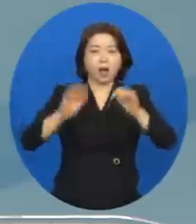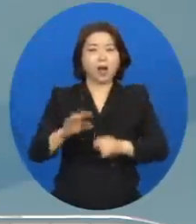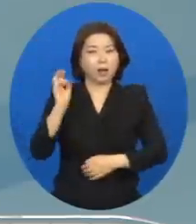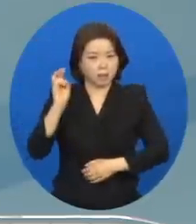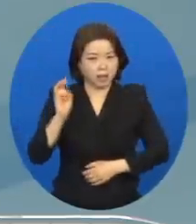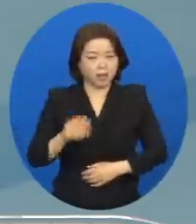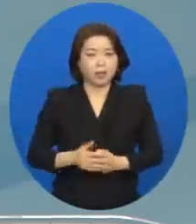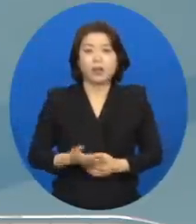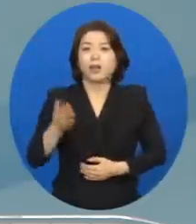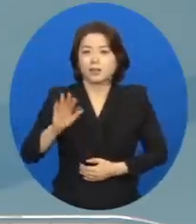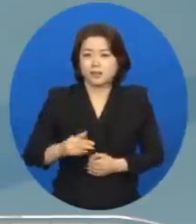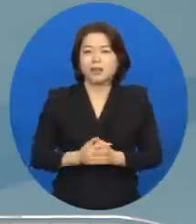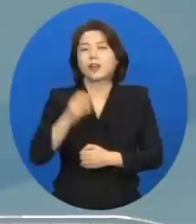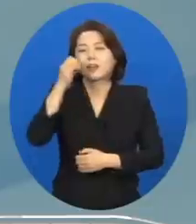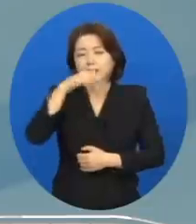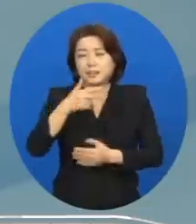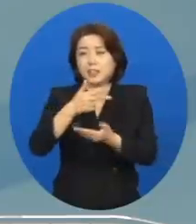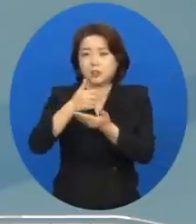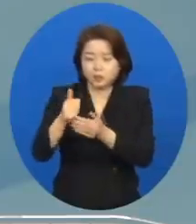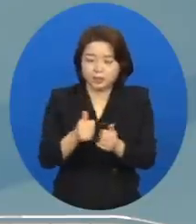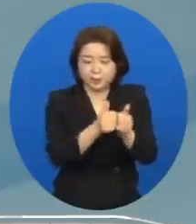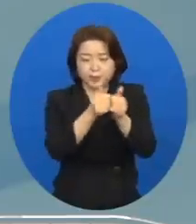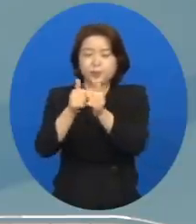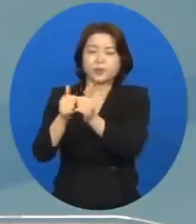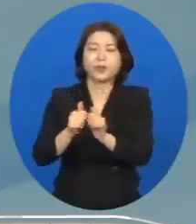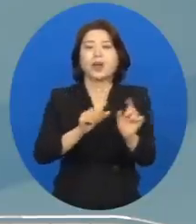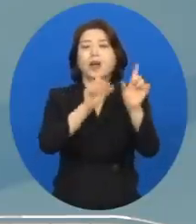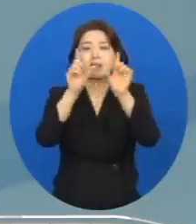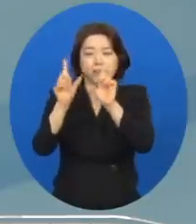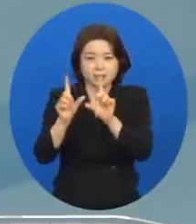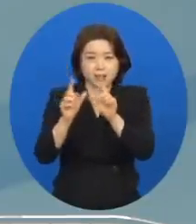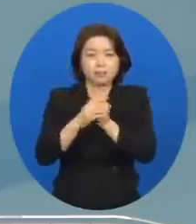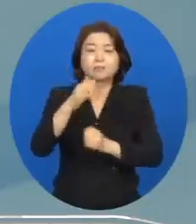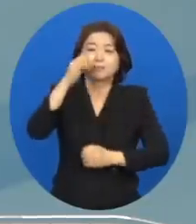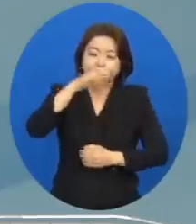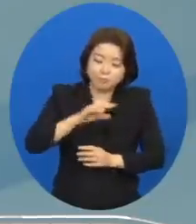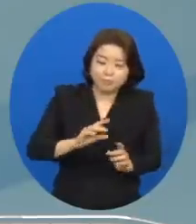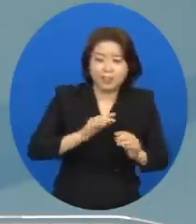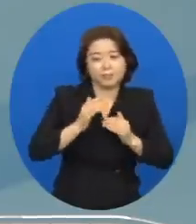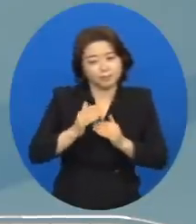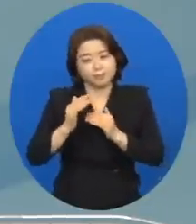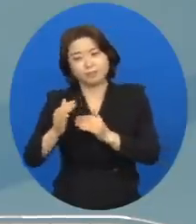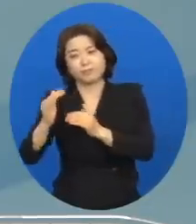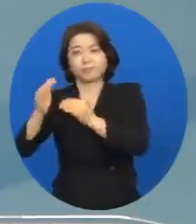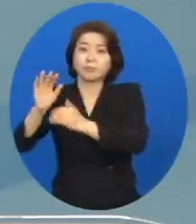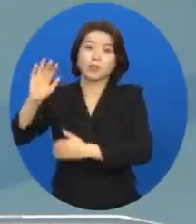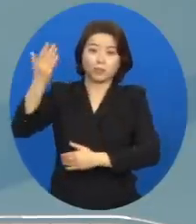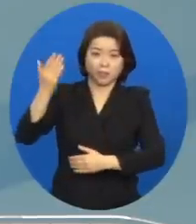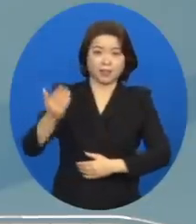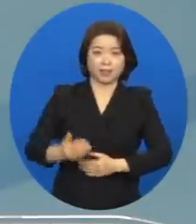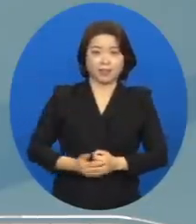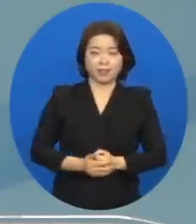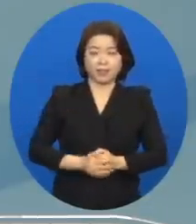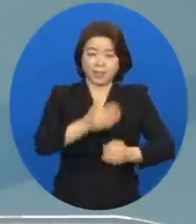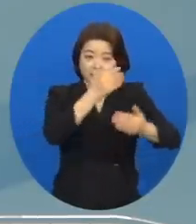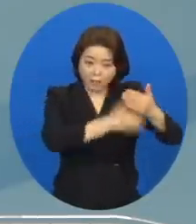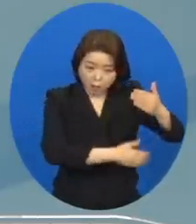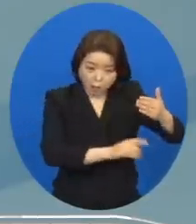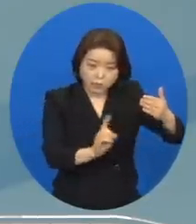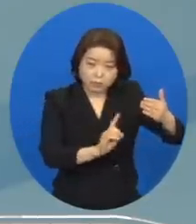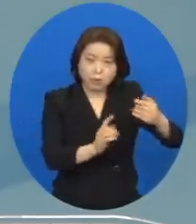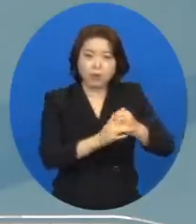그저 주님과 동행하는 삶을 그냥 살아가기만 하면 되는 것입니다. 나머지는